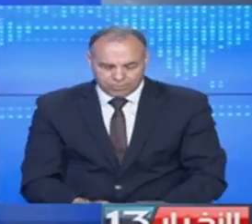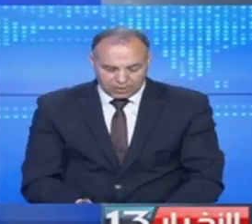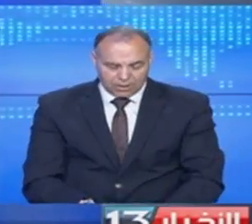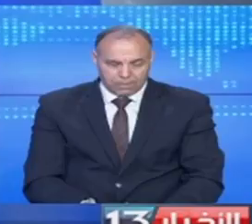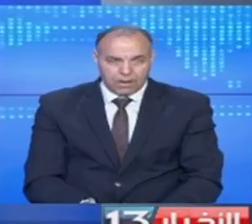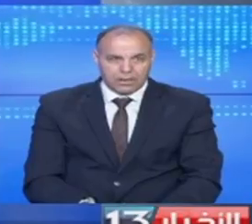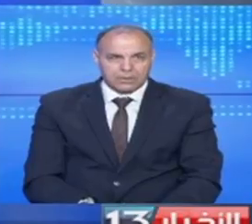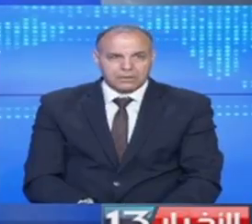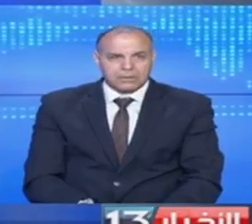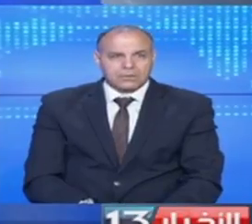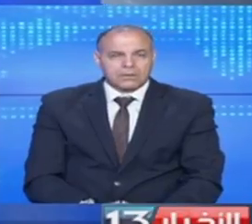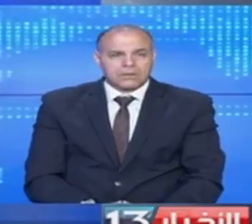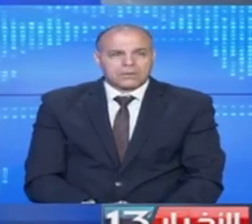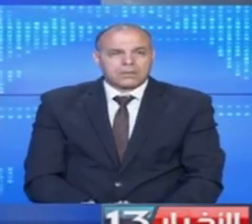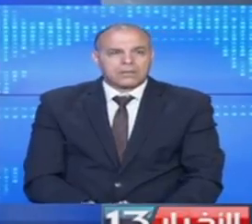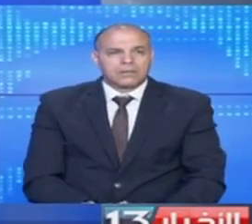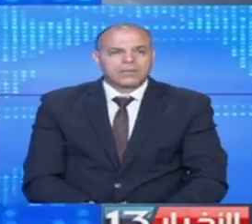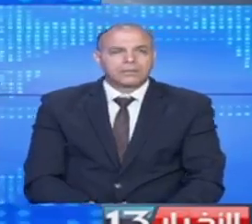القادمة.